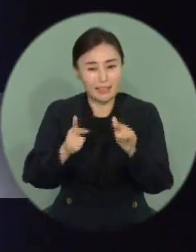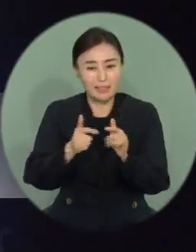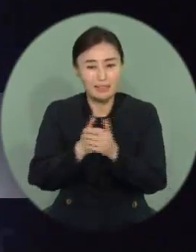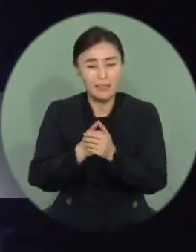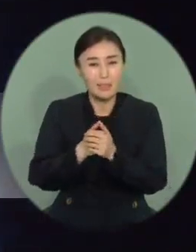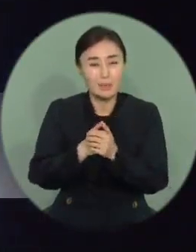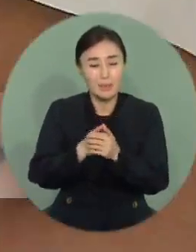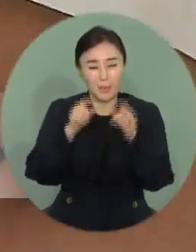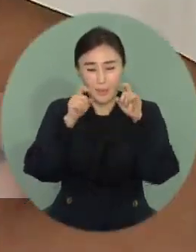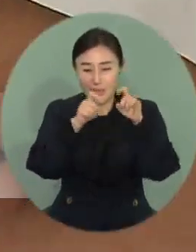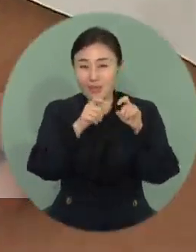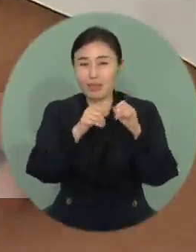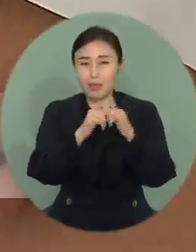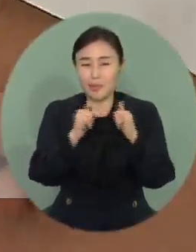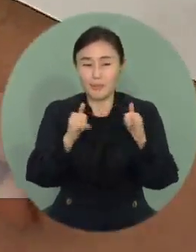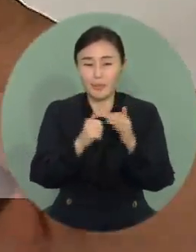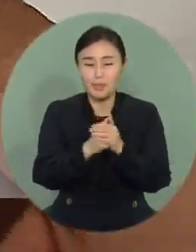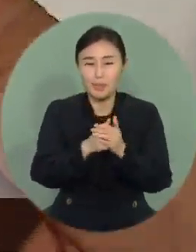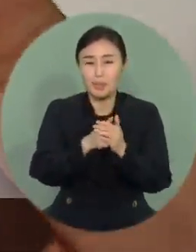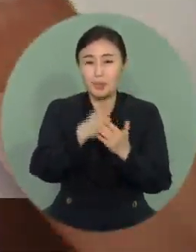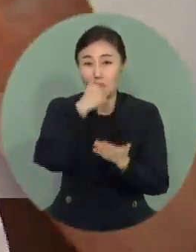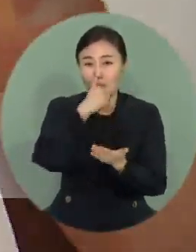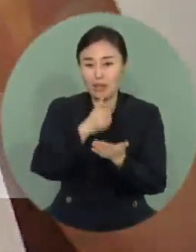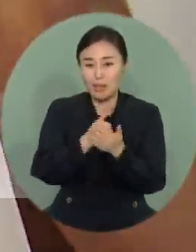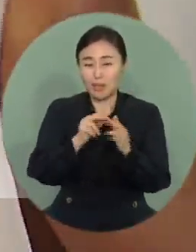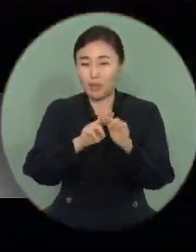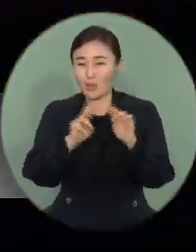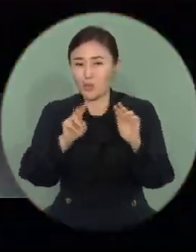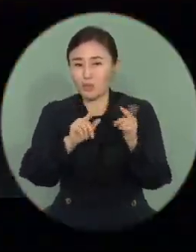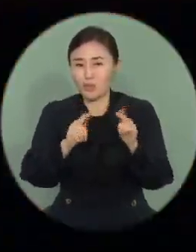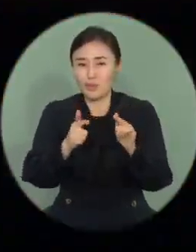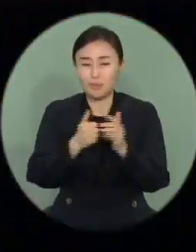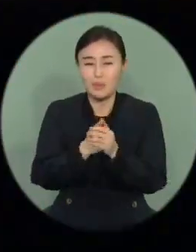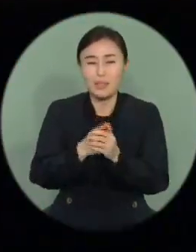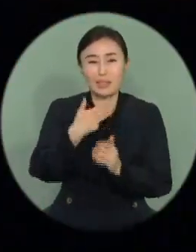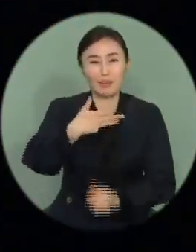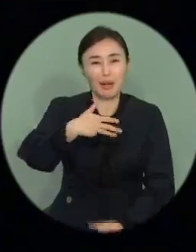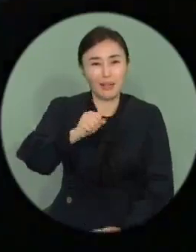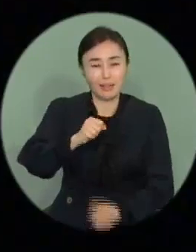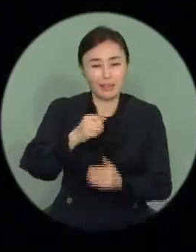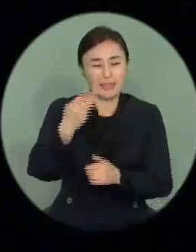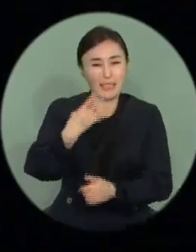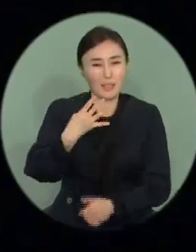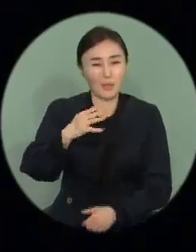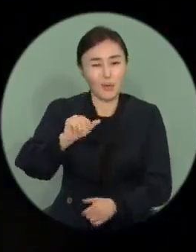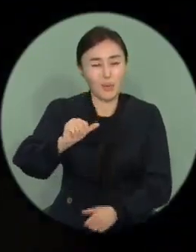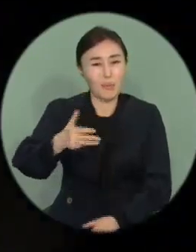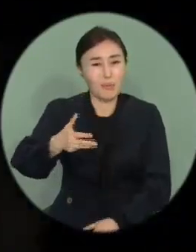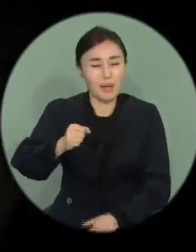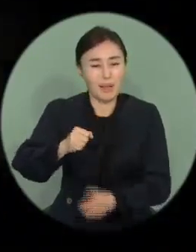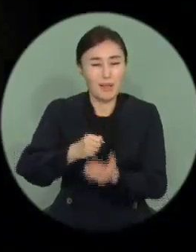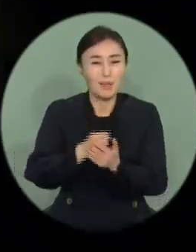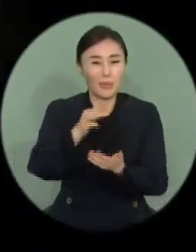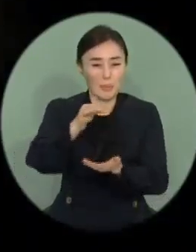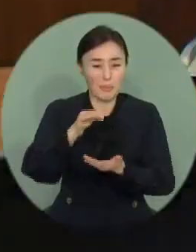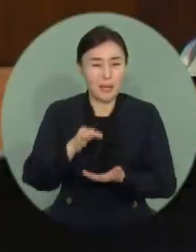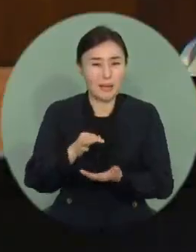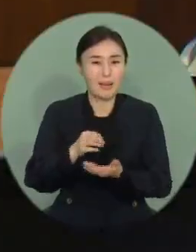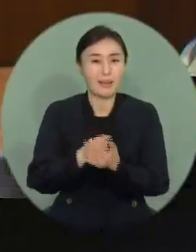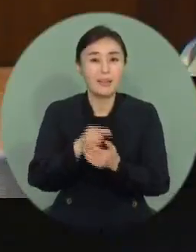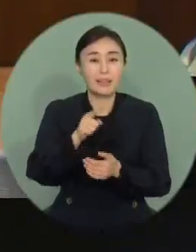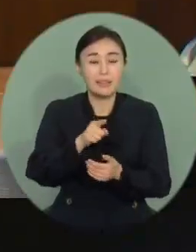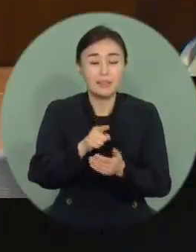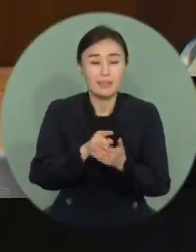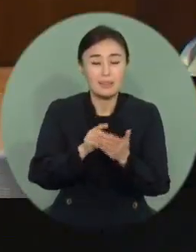등으로부터 수사무마 청탁의 대가로 차량 등 18억 5,400만 원을 받은 혐의로 구속 기 됐습니다